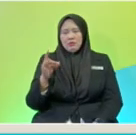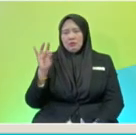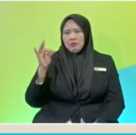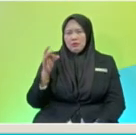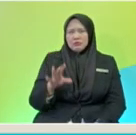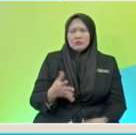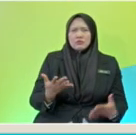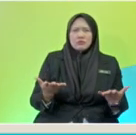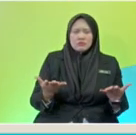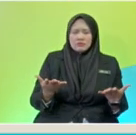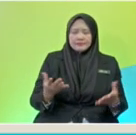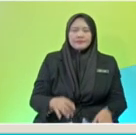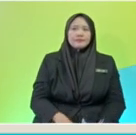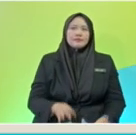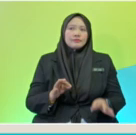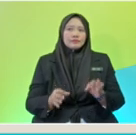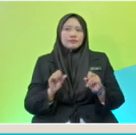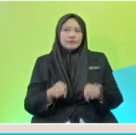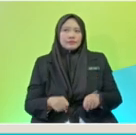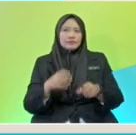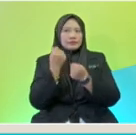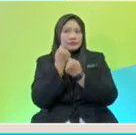kita akan minta Adik siapa